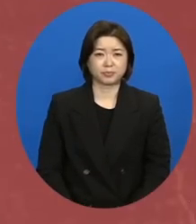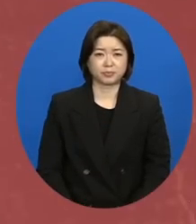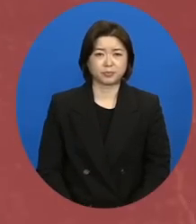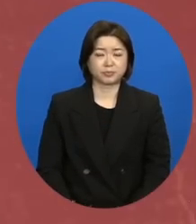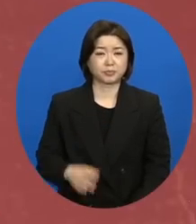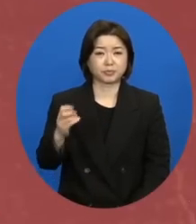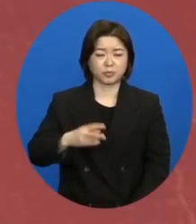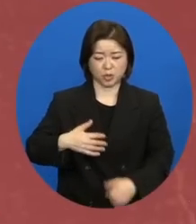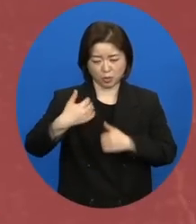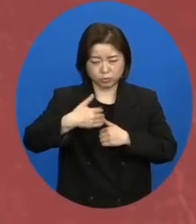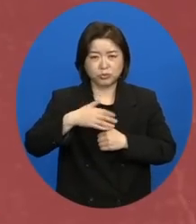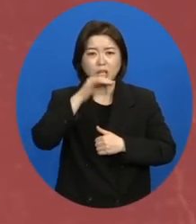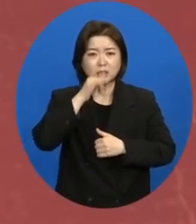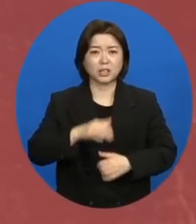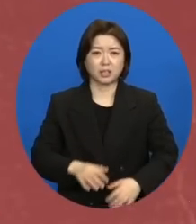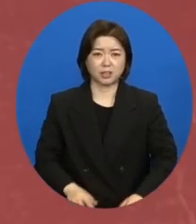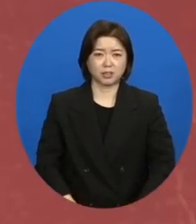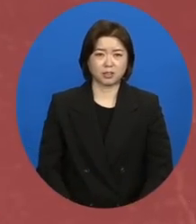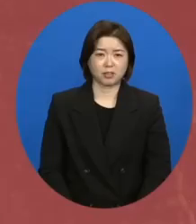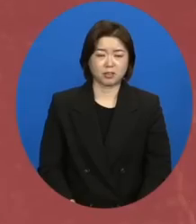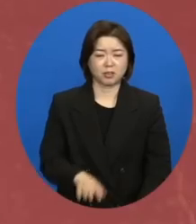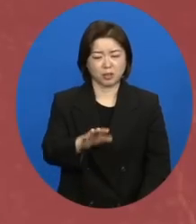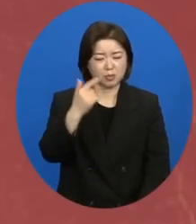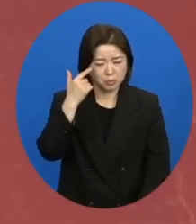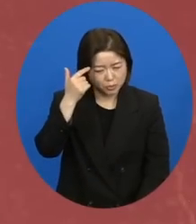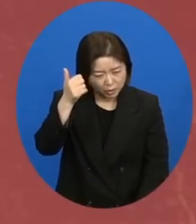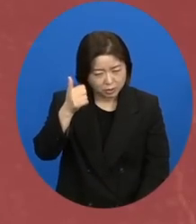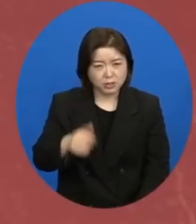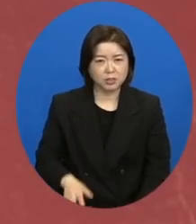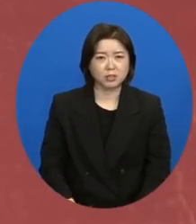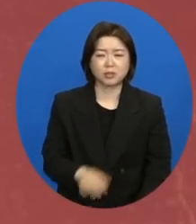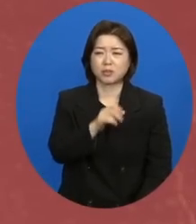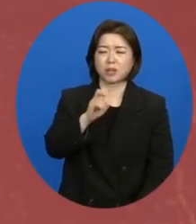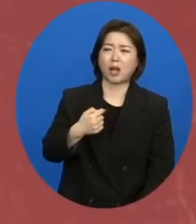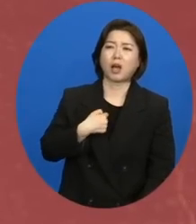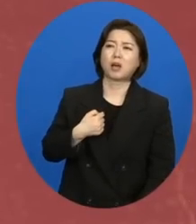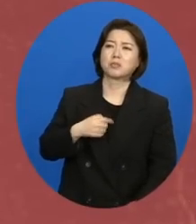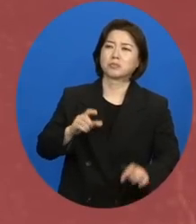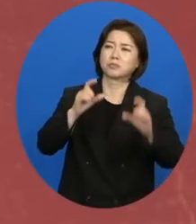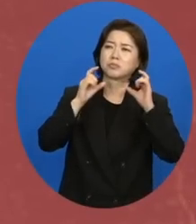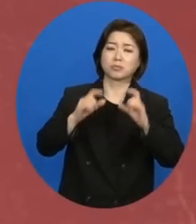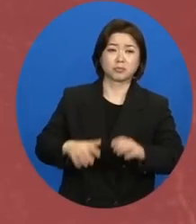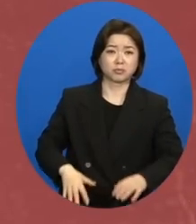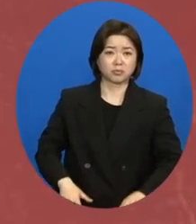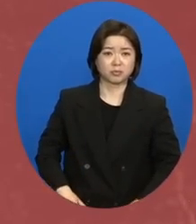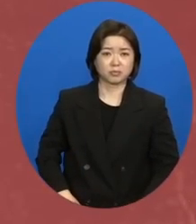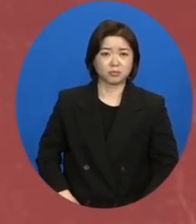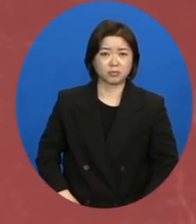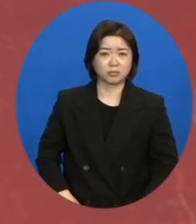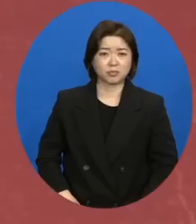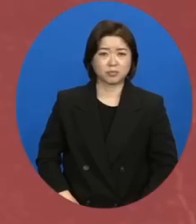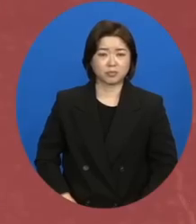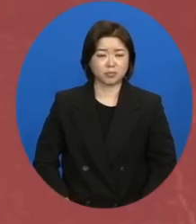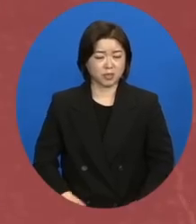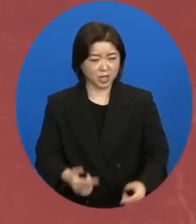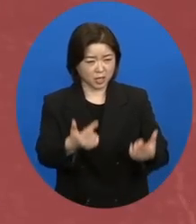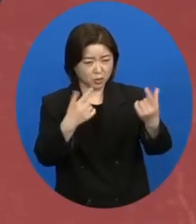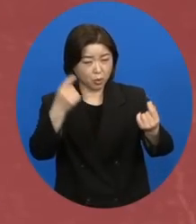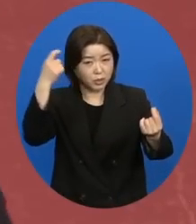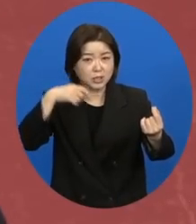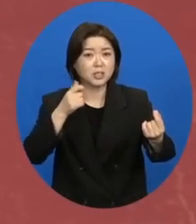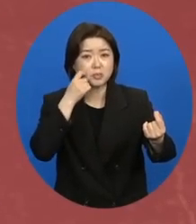그리고 부탁받았잖아요. 목사님, 암이래요 그러고 났을 때 똑같이 못